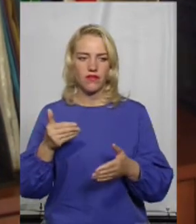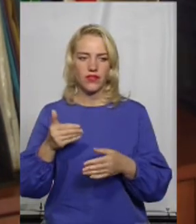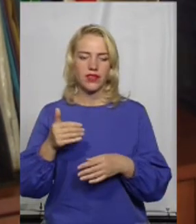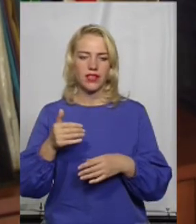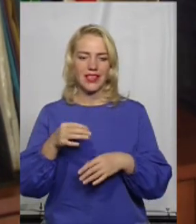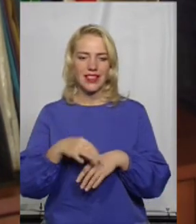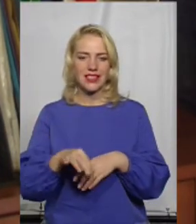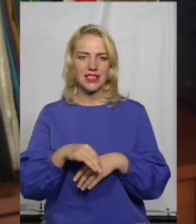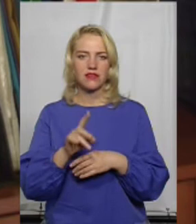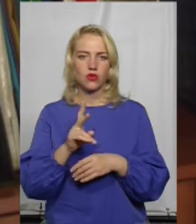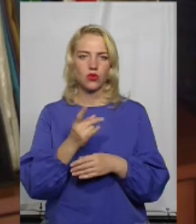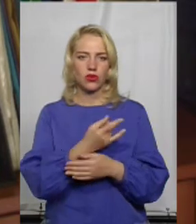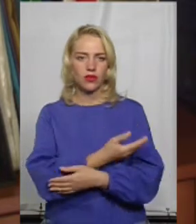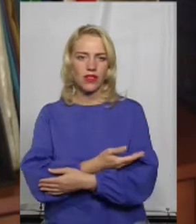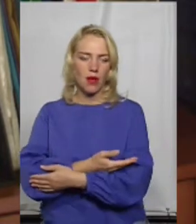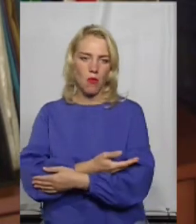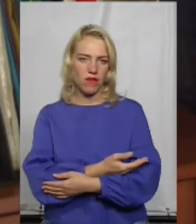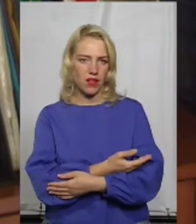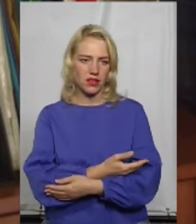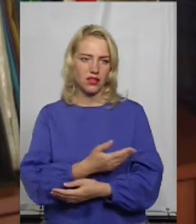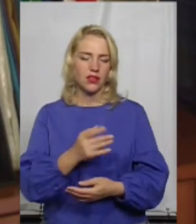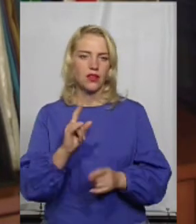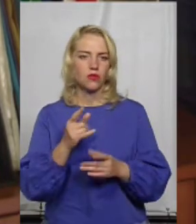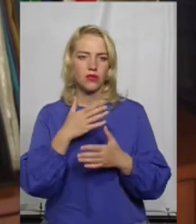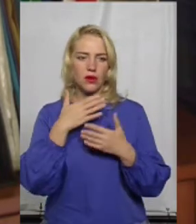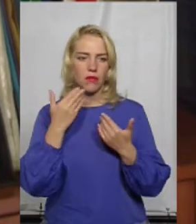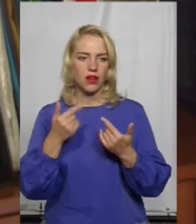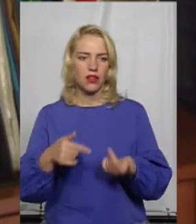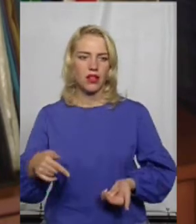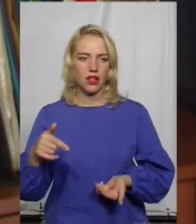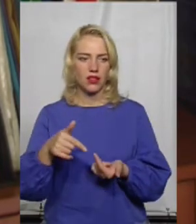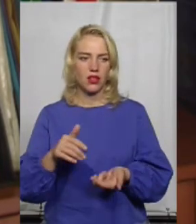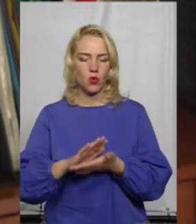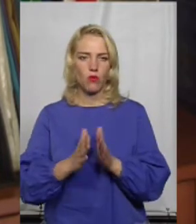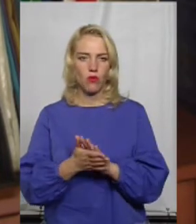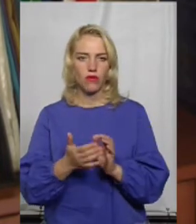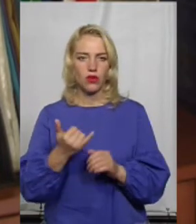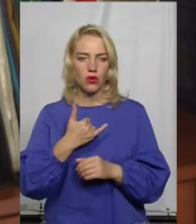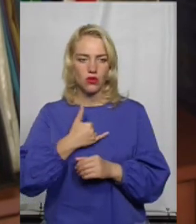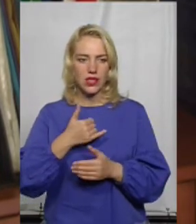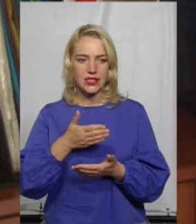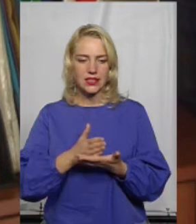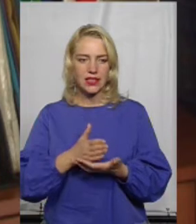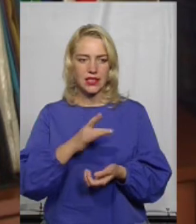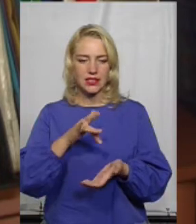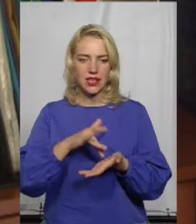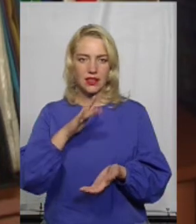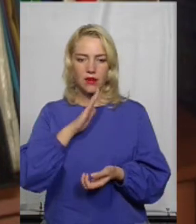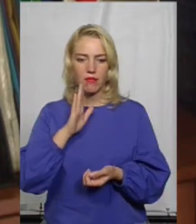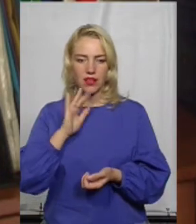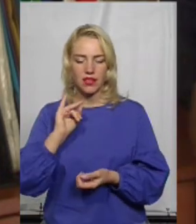віку. Тому що немає достатньо належних умов. У нас є центр матері і